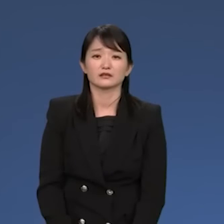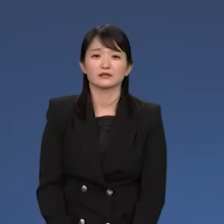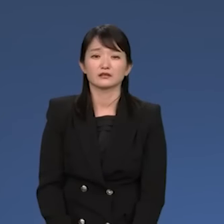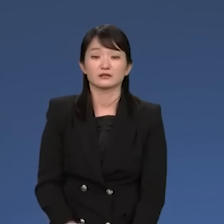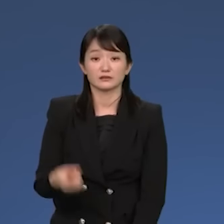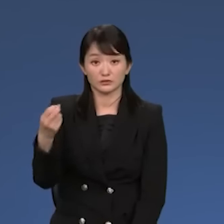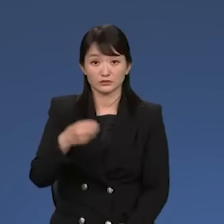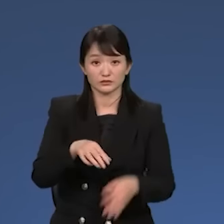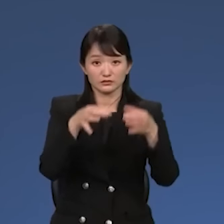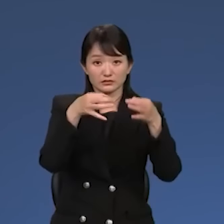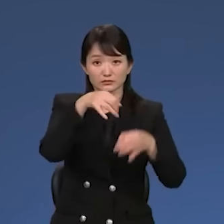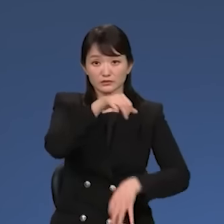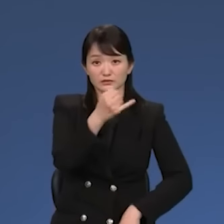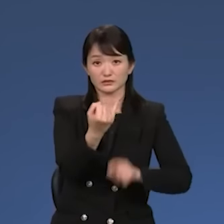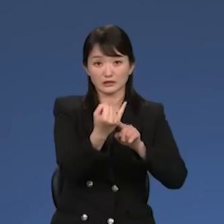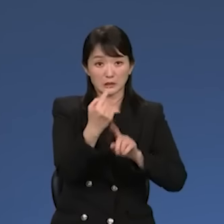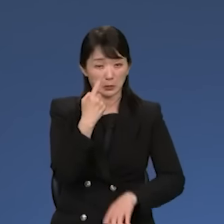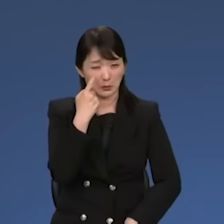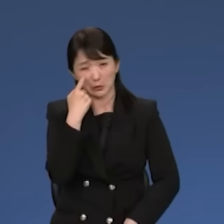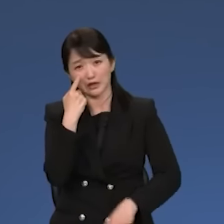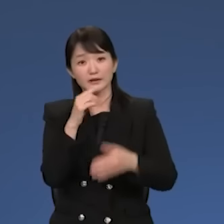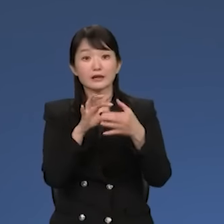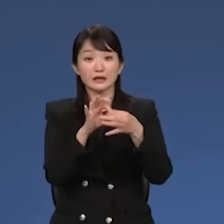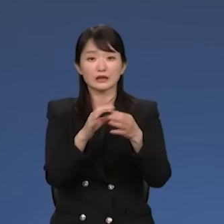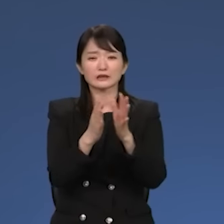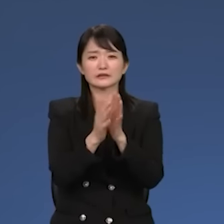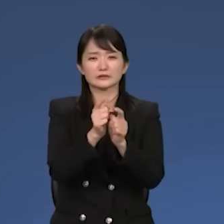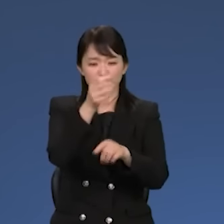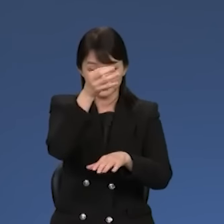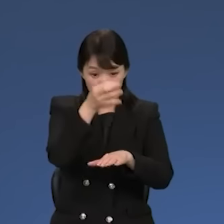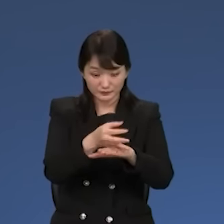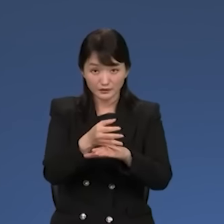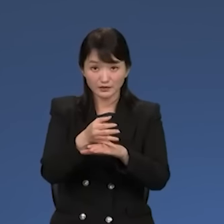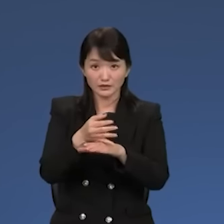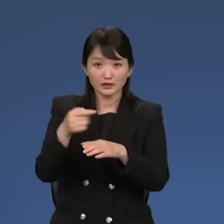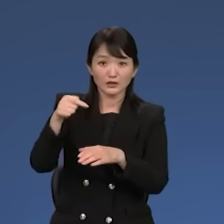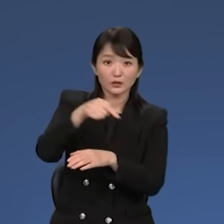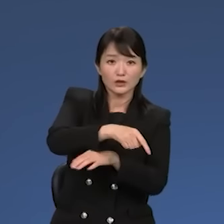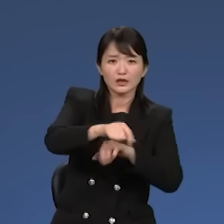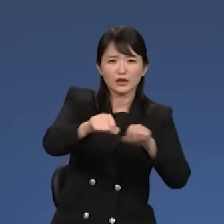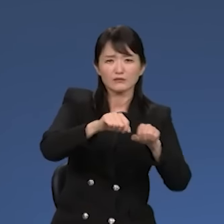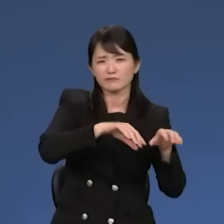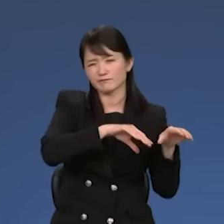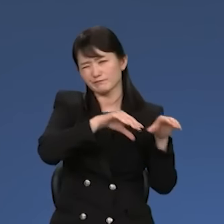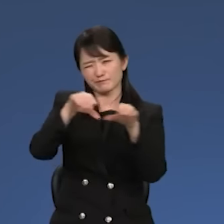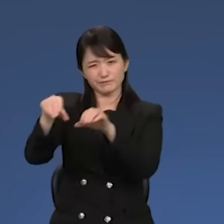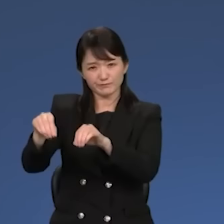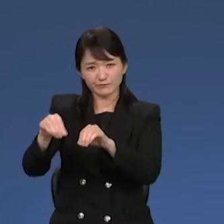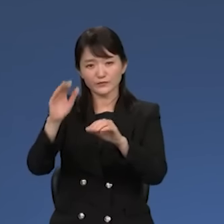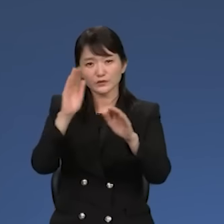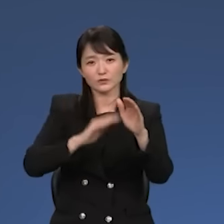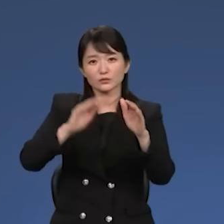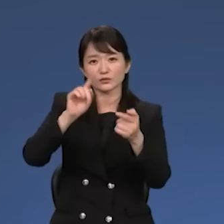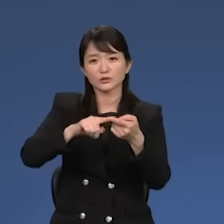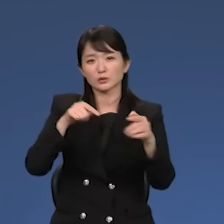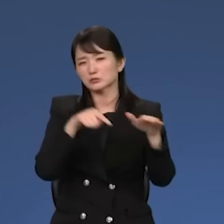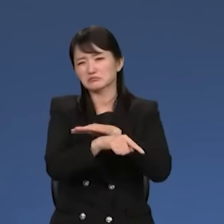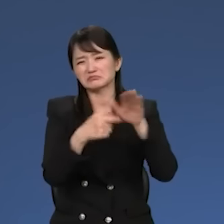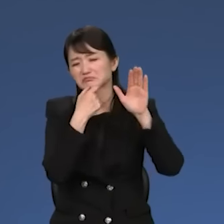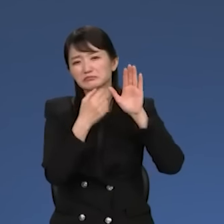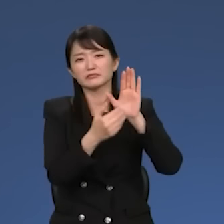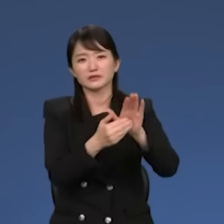또 김건희 여사 이슈와 관련해서도 직접 사과나 대외활동 전면 중단 같은 공적인 조치는 사실상 거부한